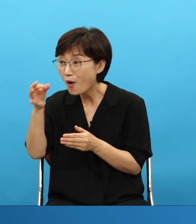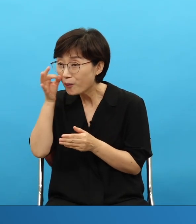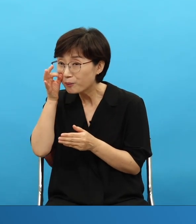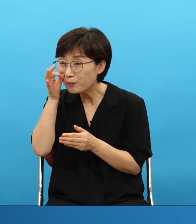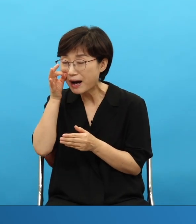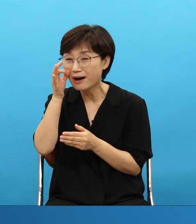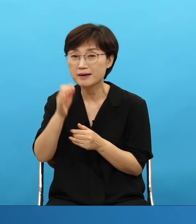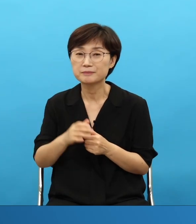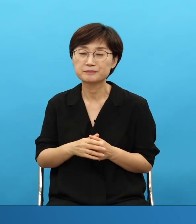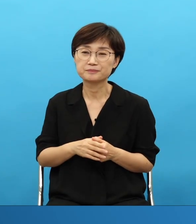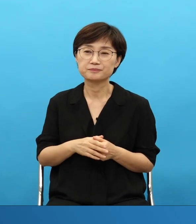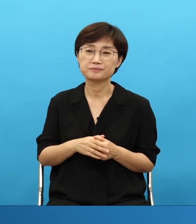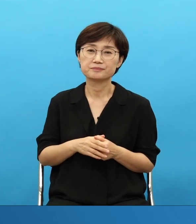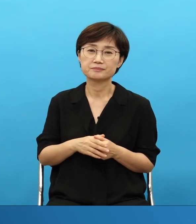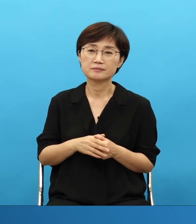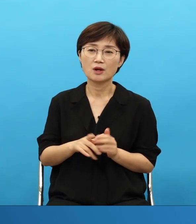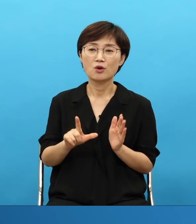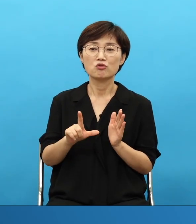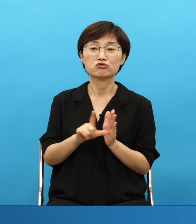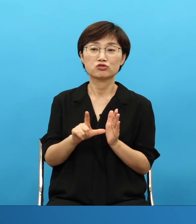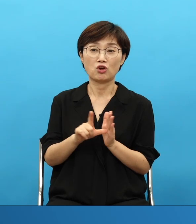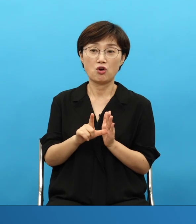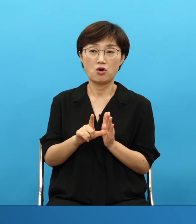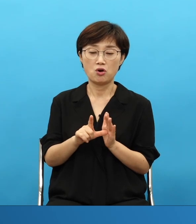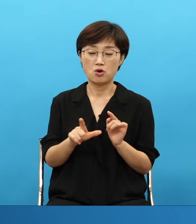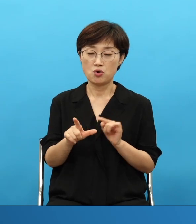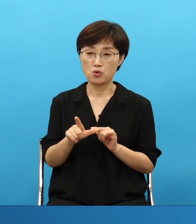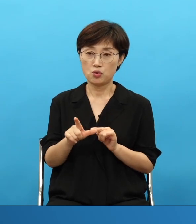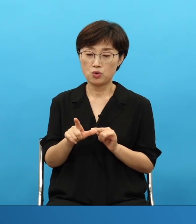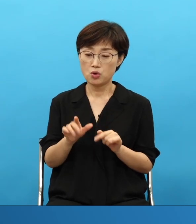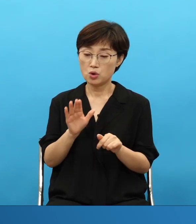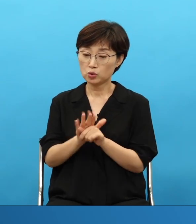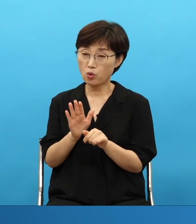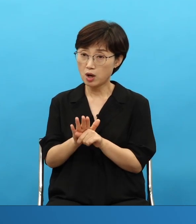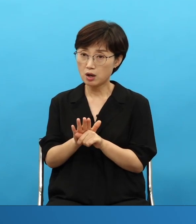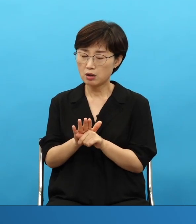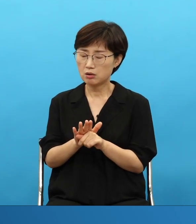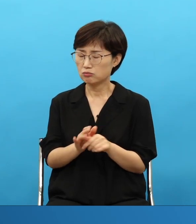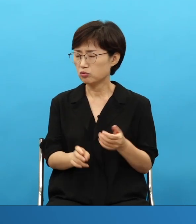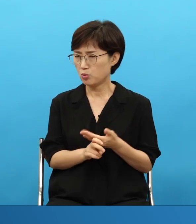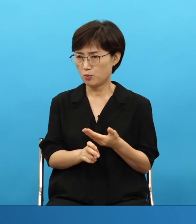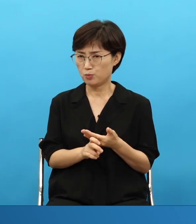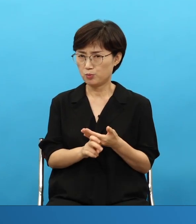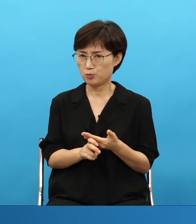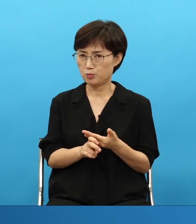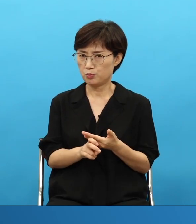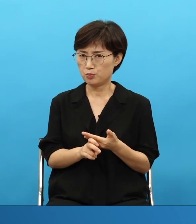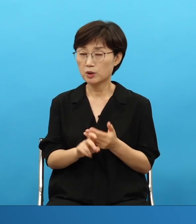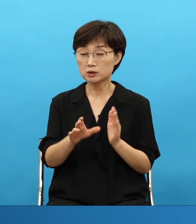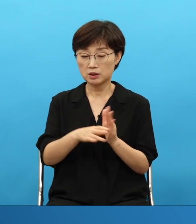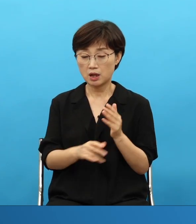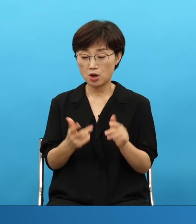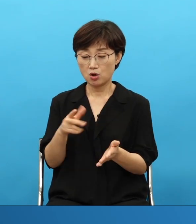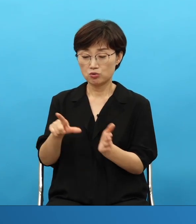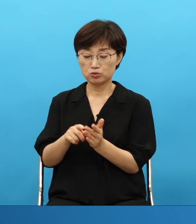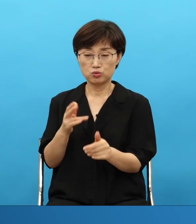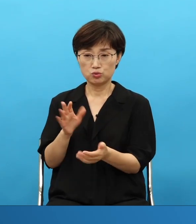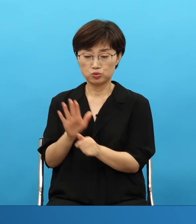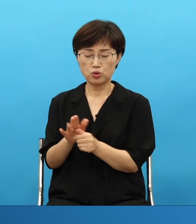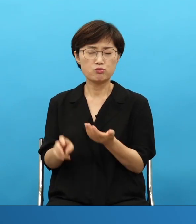말이요, 마틴 루터를 도와주면 안 되거든요. But you can't help Martin Luther.